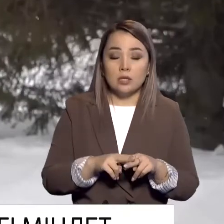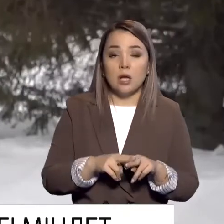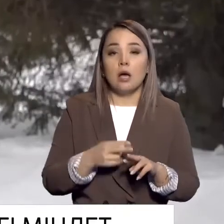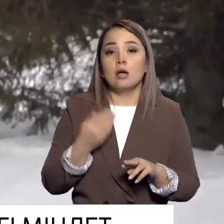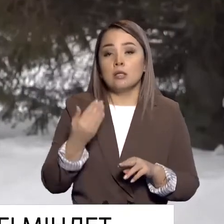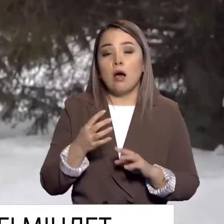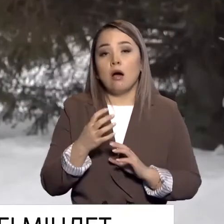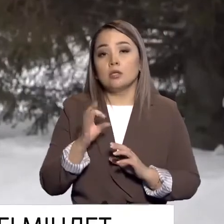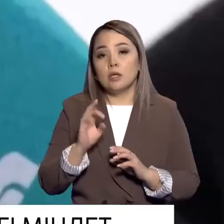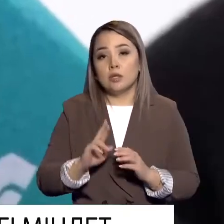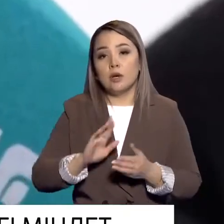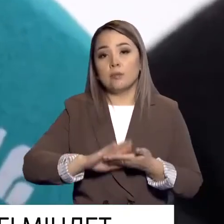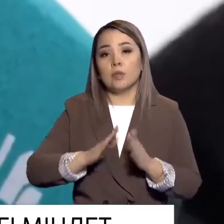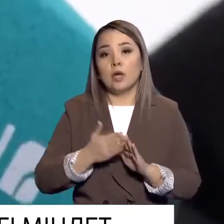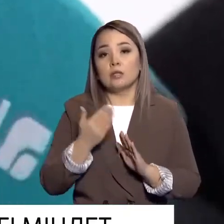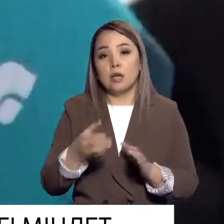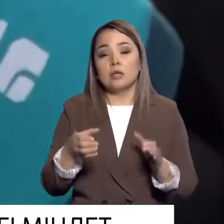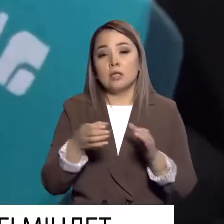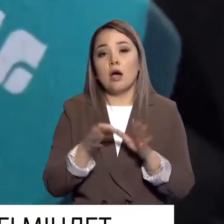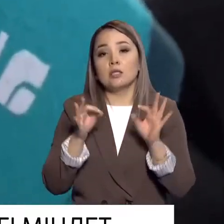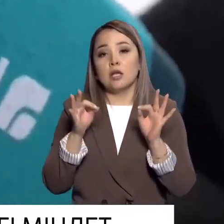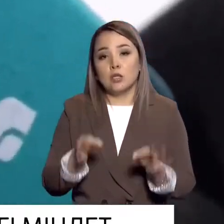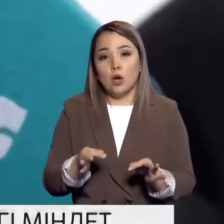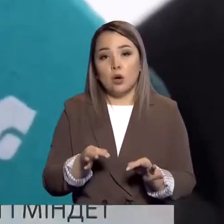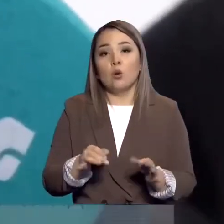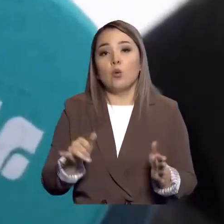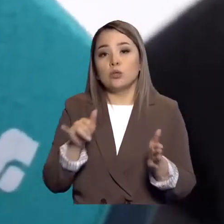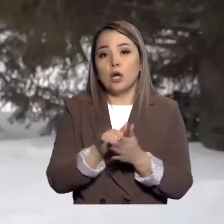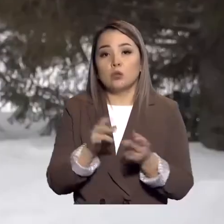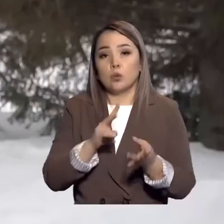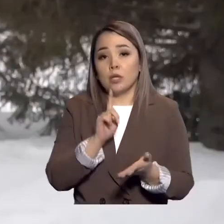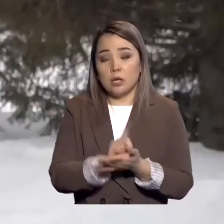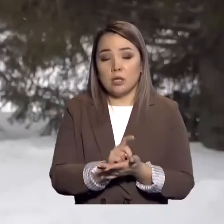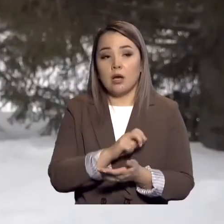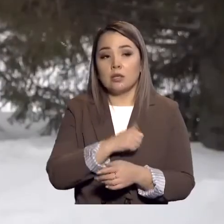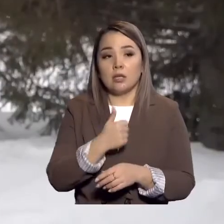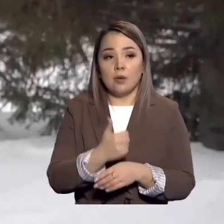осы әлеуметтік әділеттікті орнату